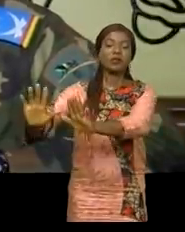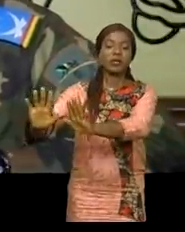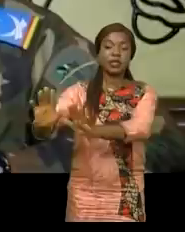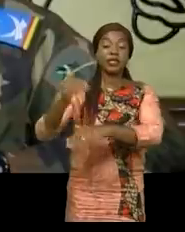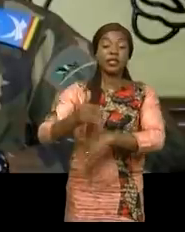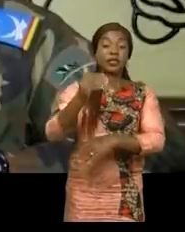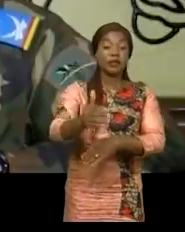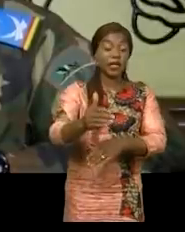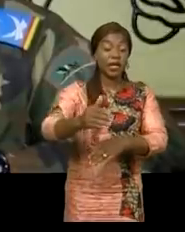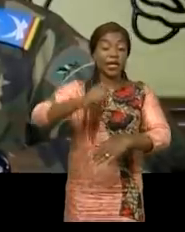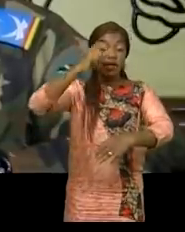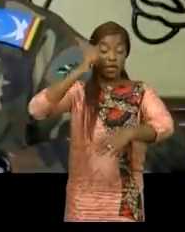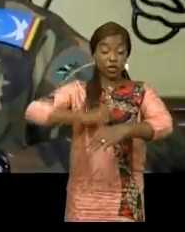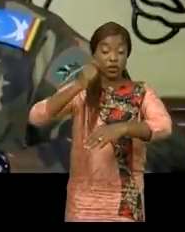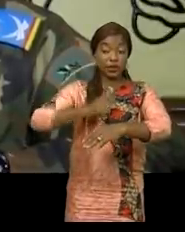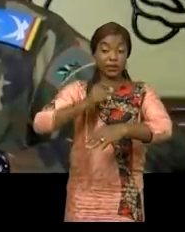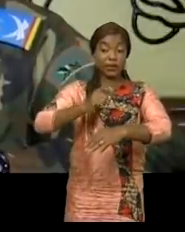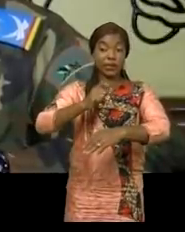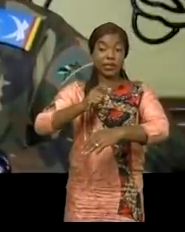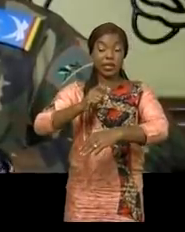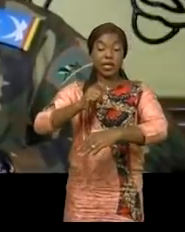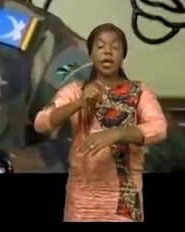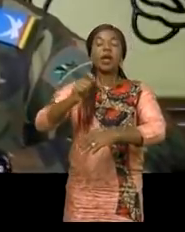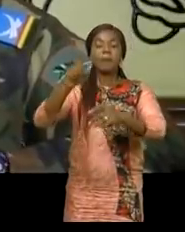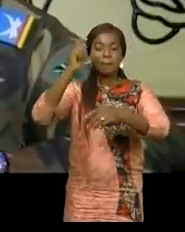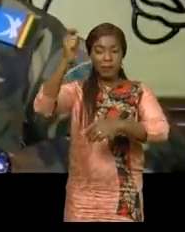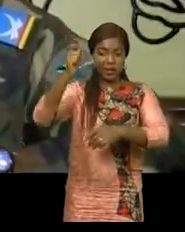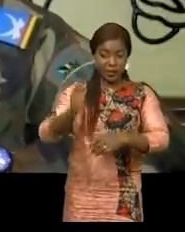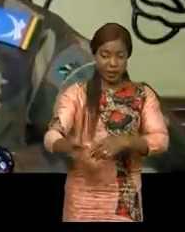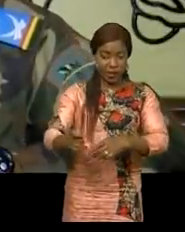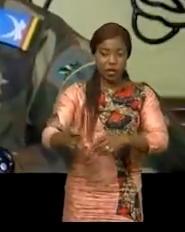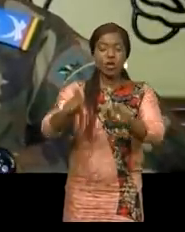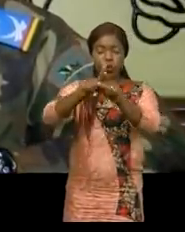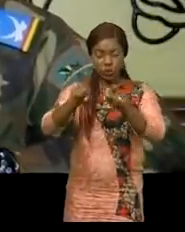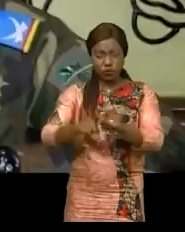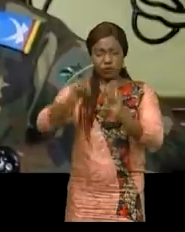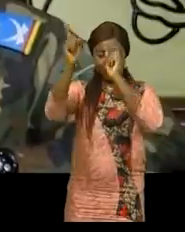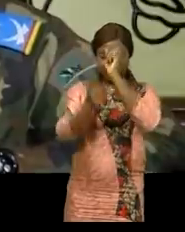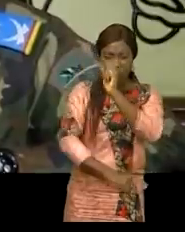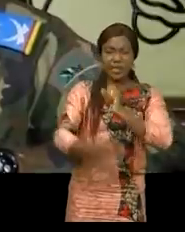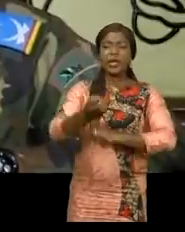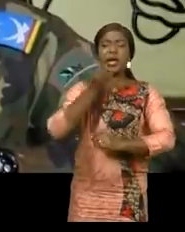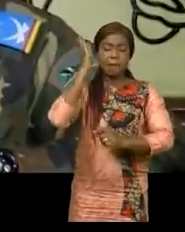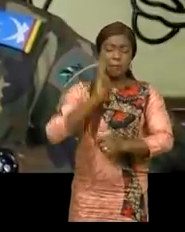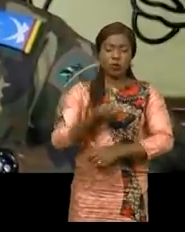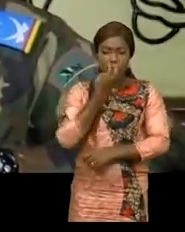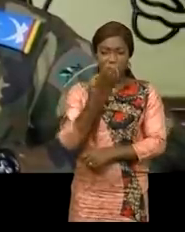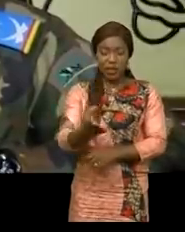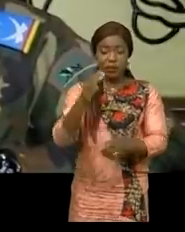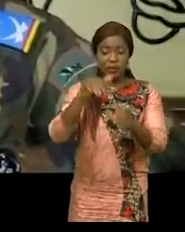la justice militaire où ils signeront les sanctions exemplaires dans le